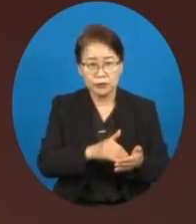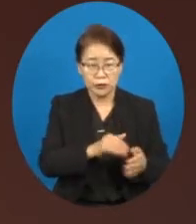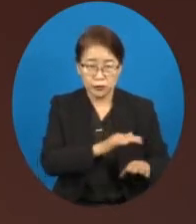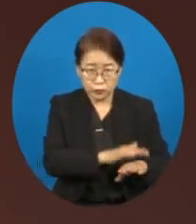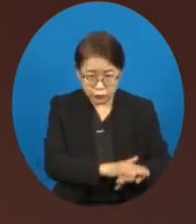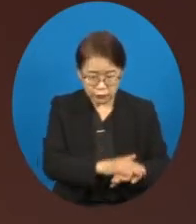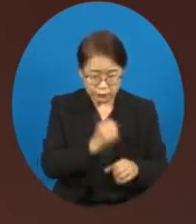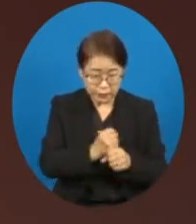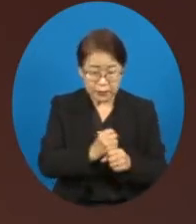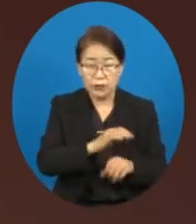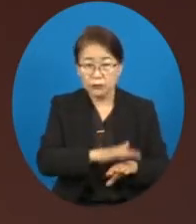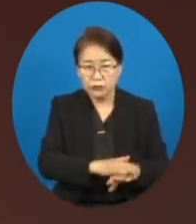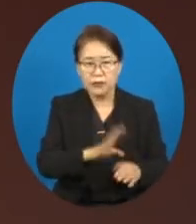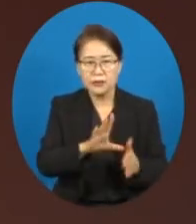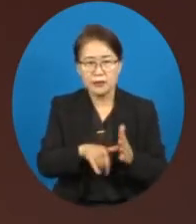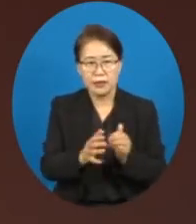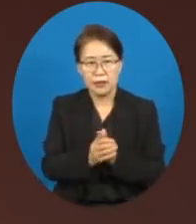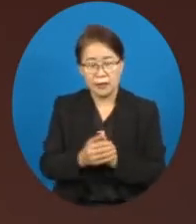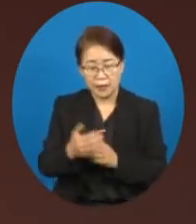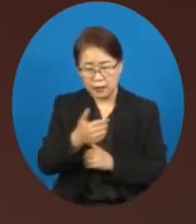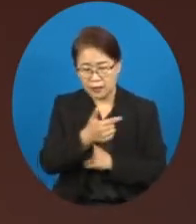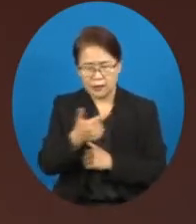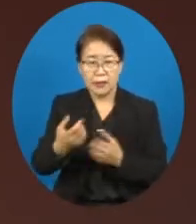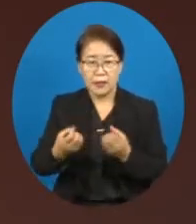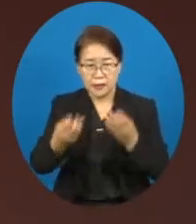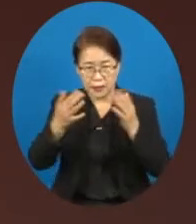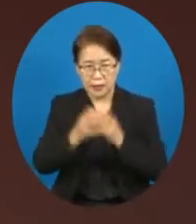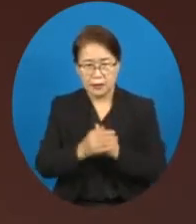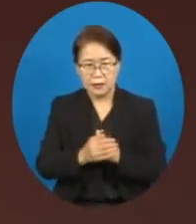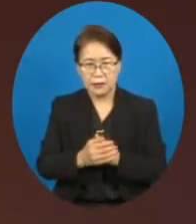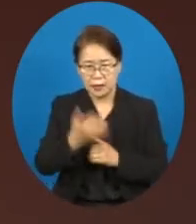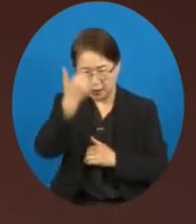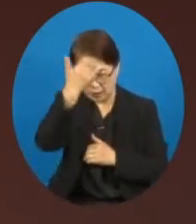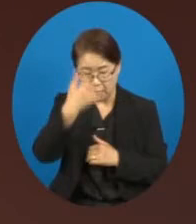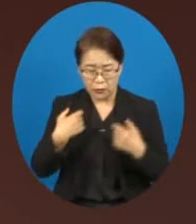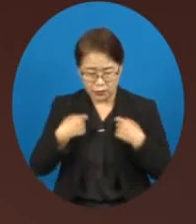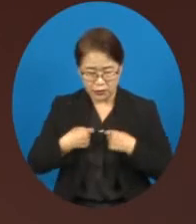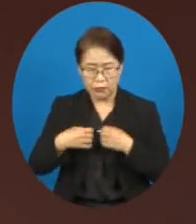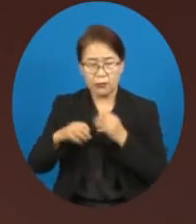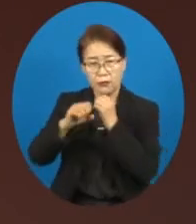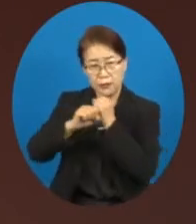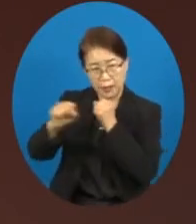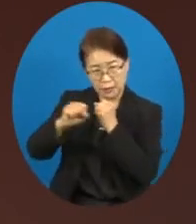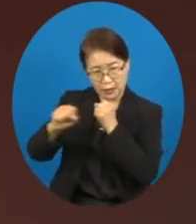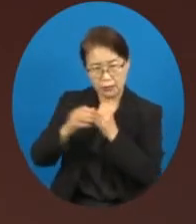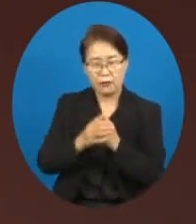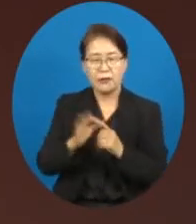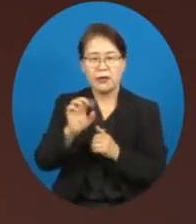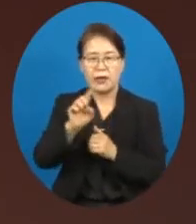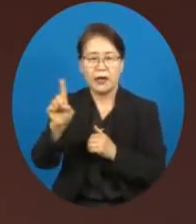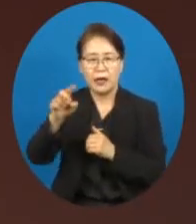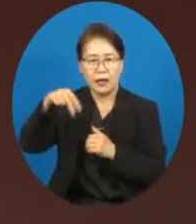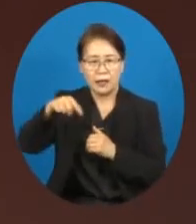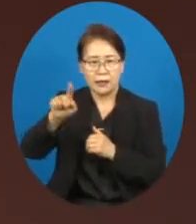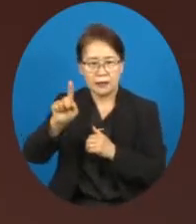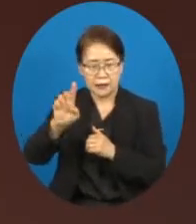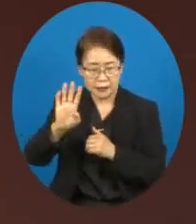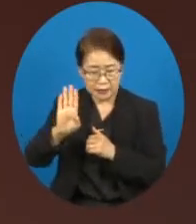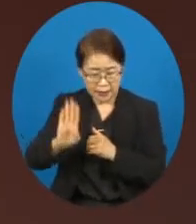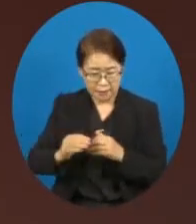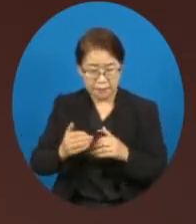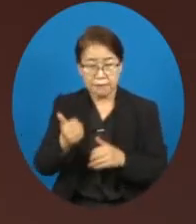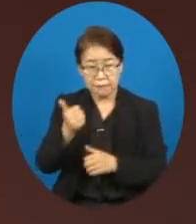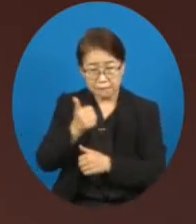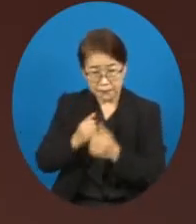대제사장들과 제사장들은 예복을 입고 나팔을 들었습니다. 그리고 아삽 자손과 레위 사람들은요,